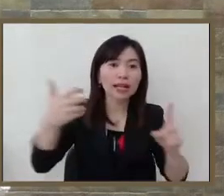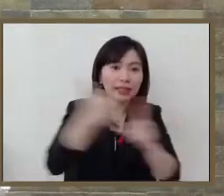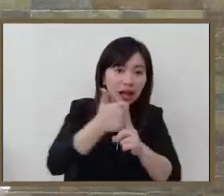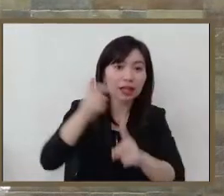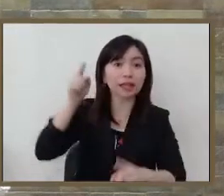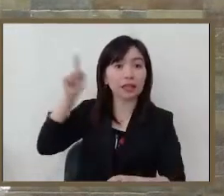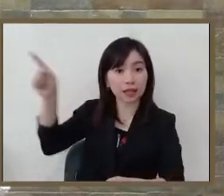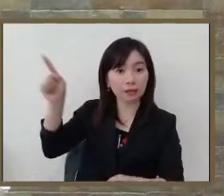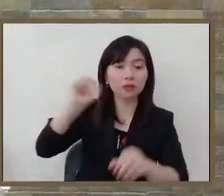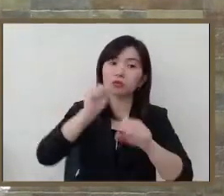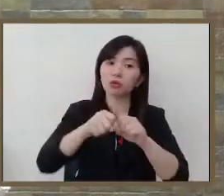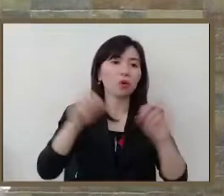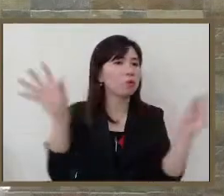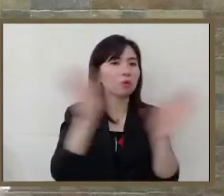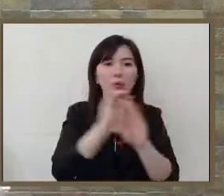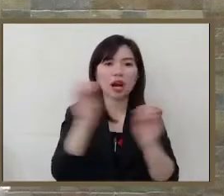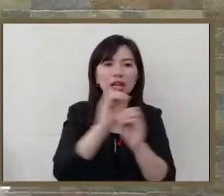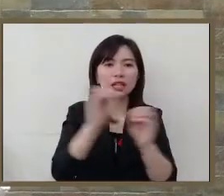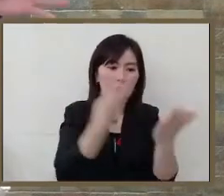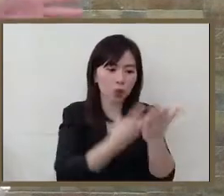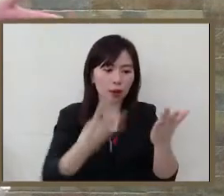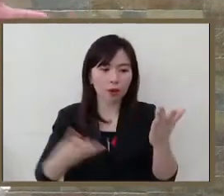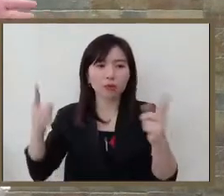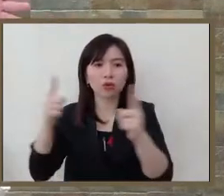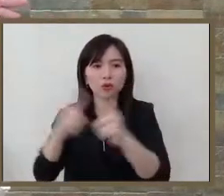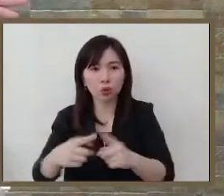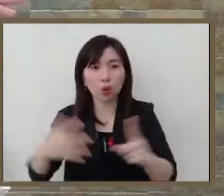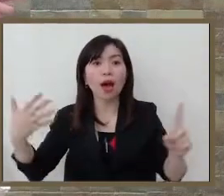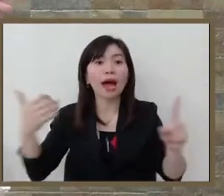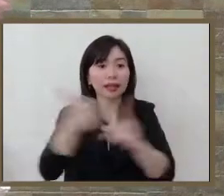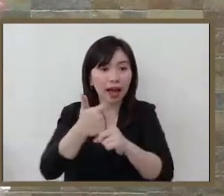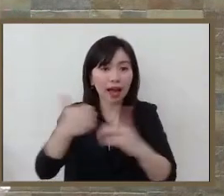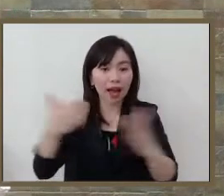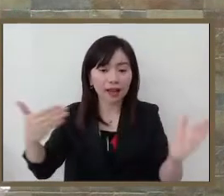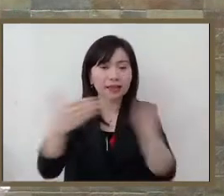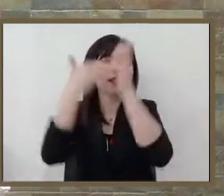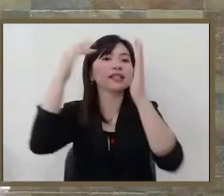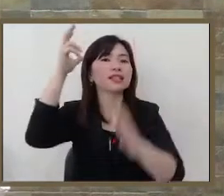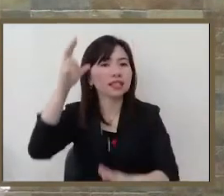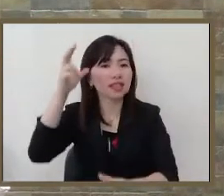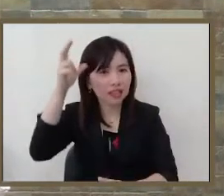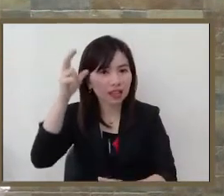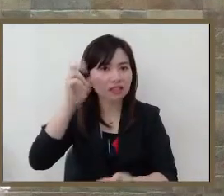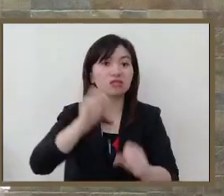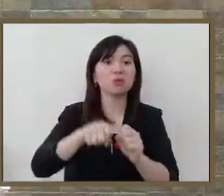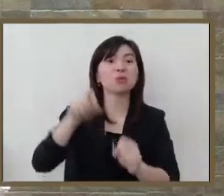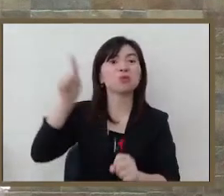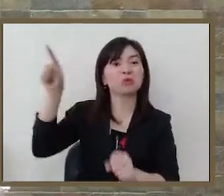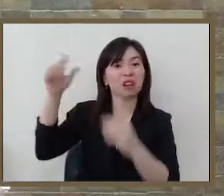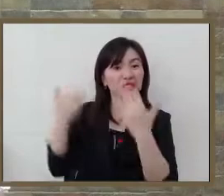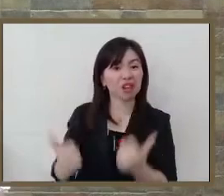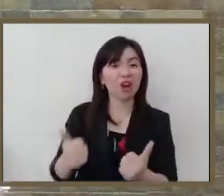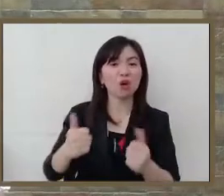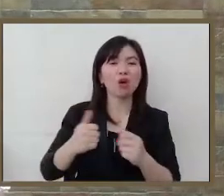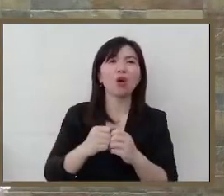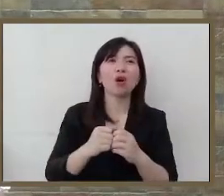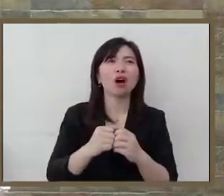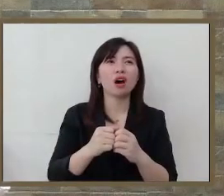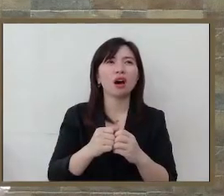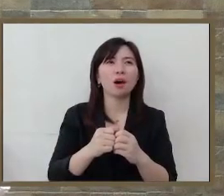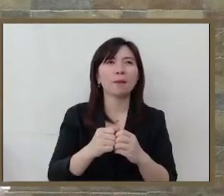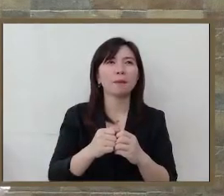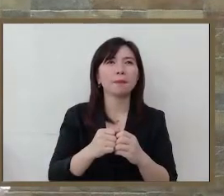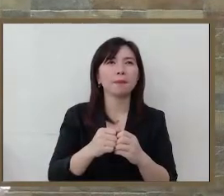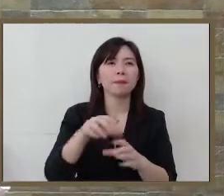ng panlaban, natalo ako. Nawala ako sa ministry. Nawala ako sa ministry. Pero, nung